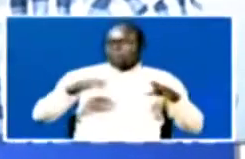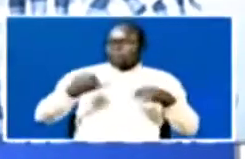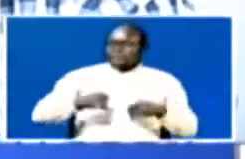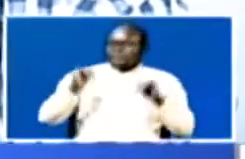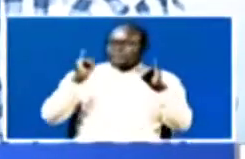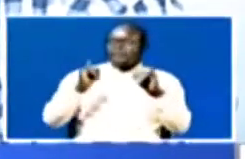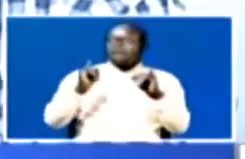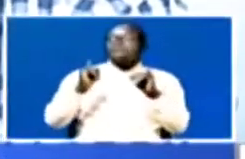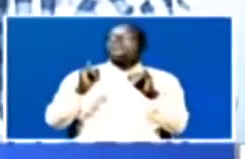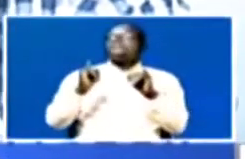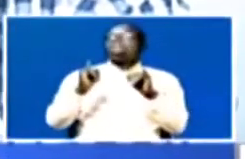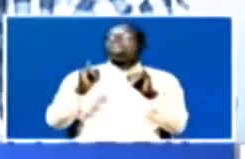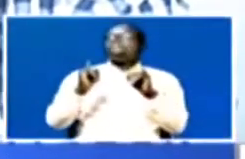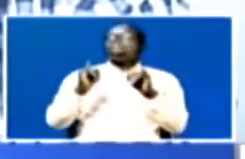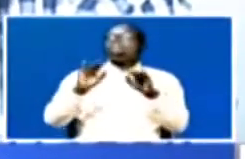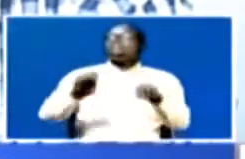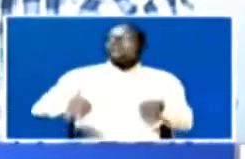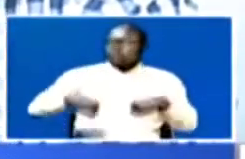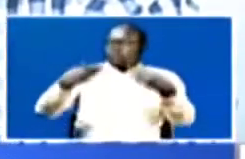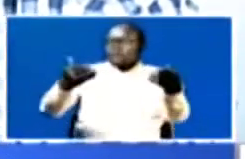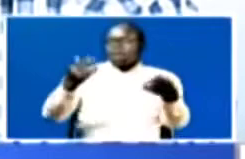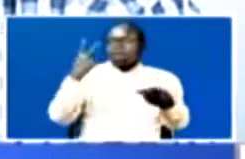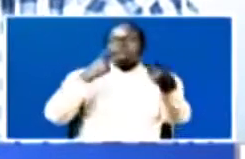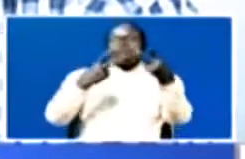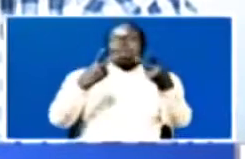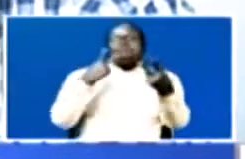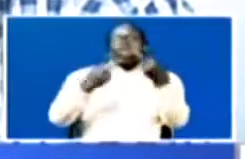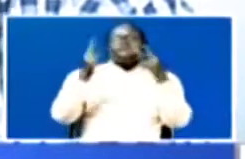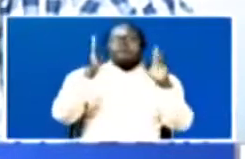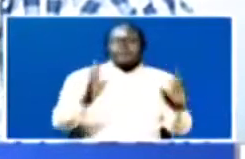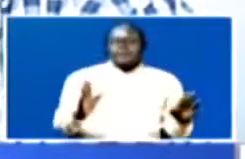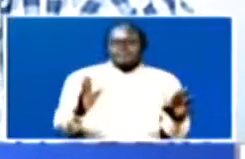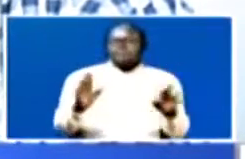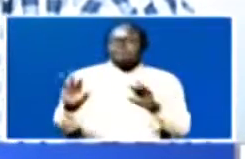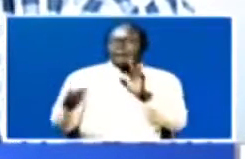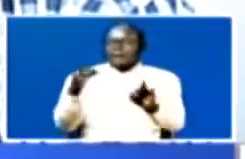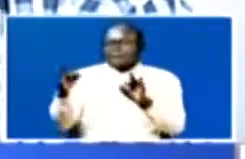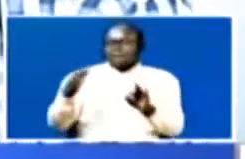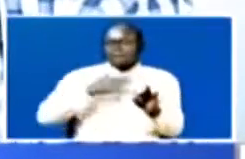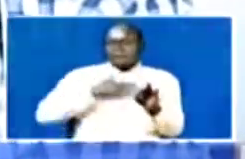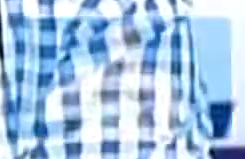try as much as possible to once in a while take it to our viewers instead of just doing our analysis in studio.